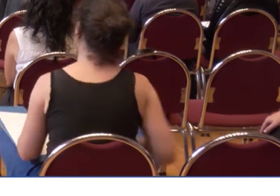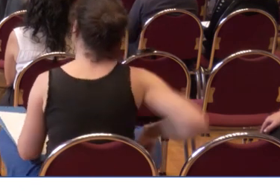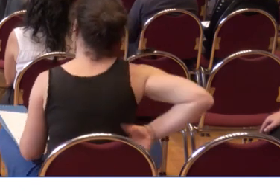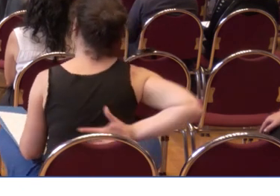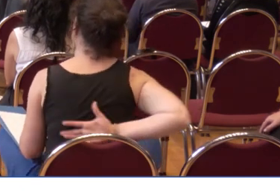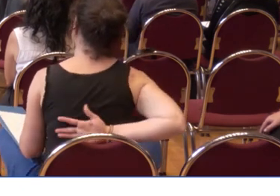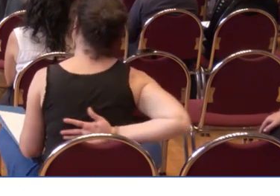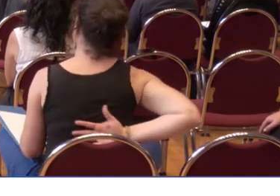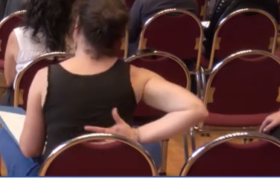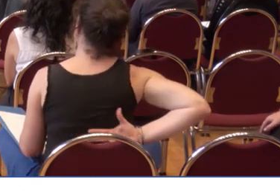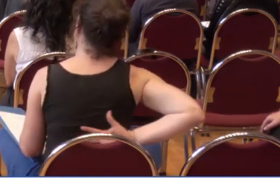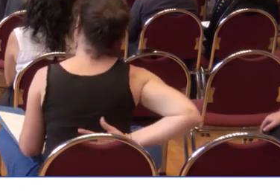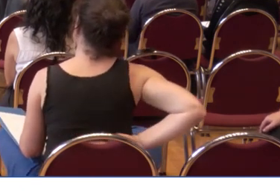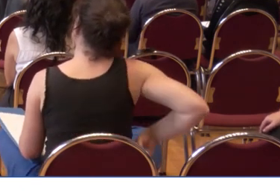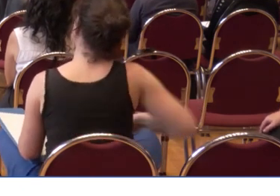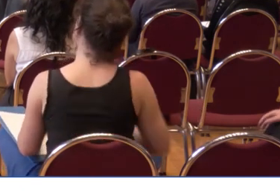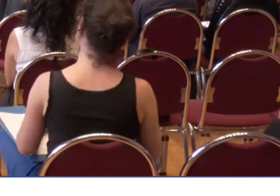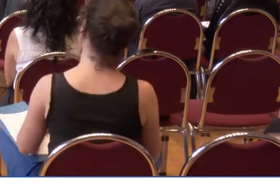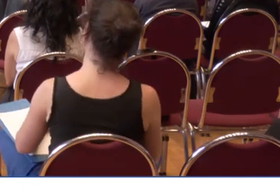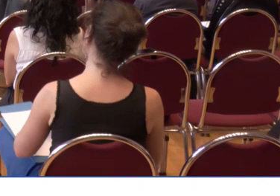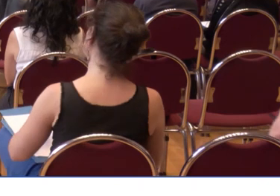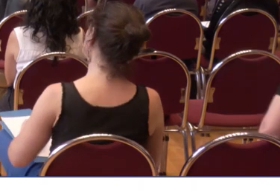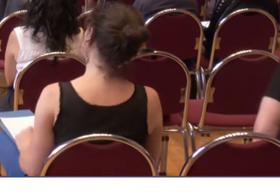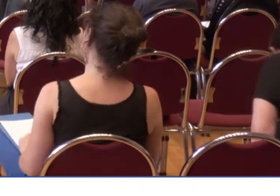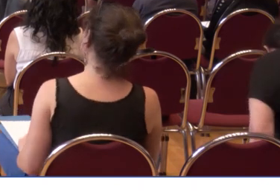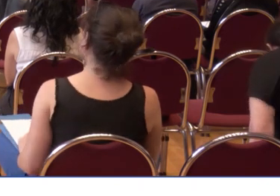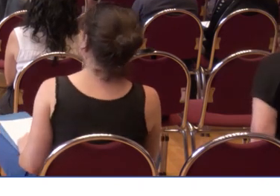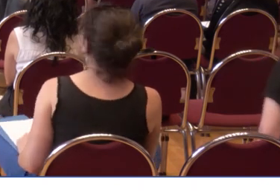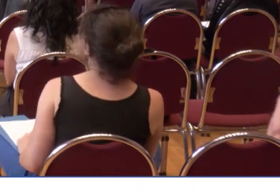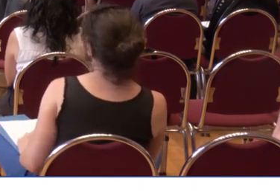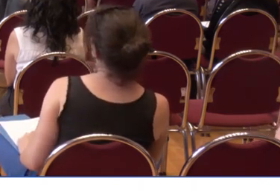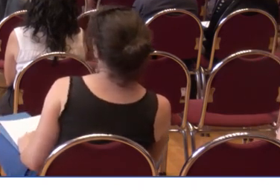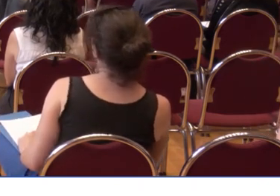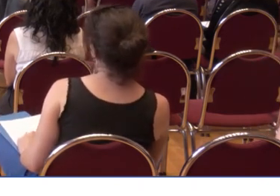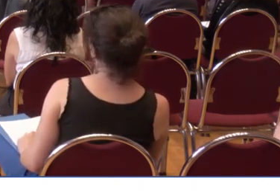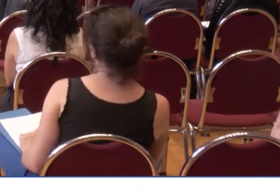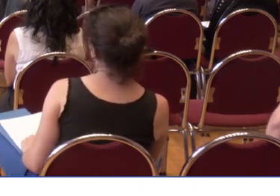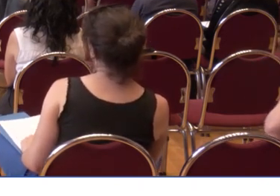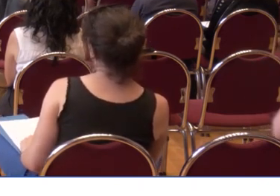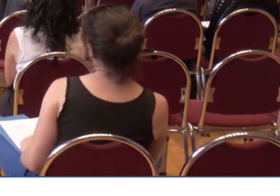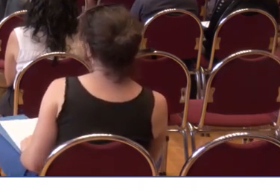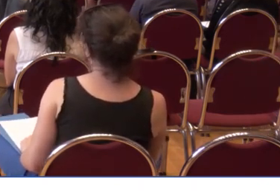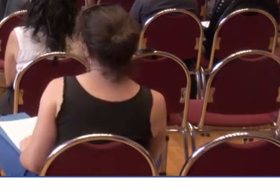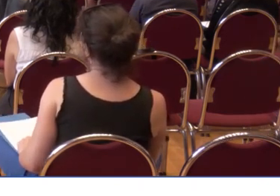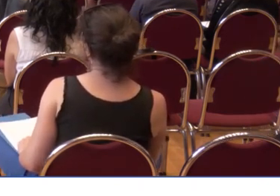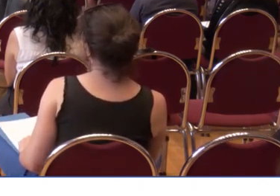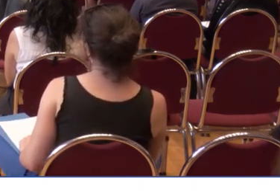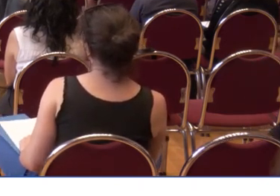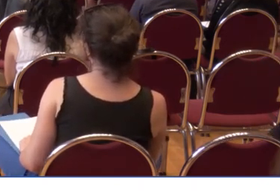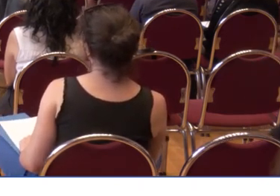umgehen können und auch also kommunizieren können in einer wahrnehmbaren Form und auf der anderen Seite dann